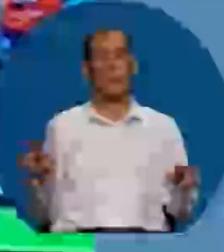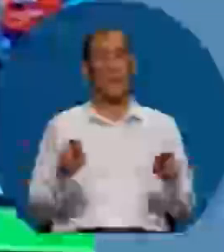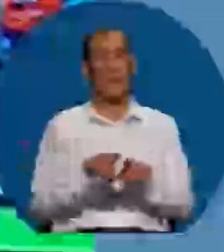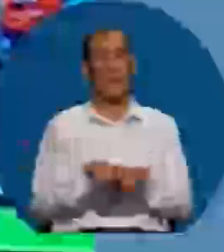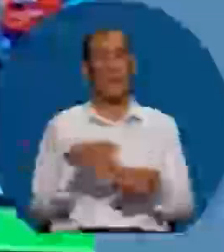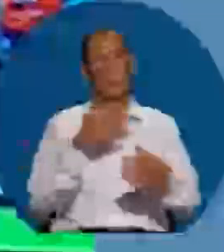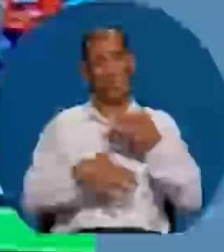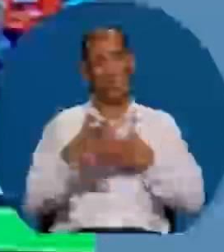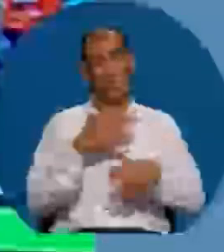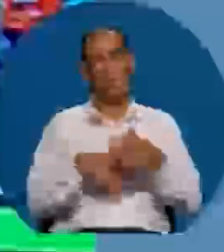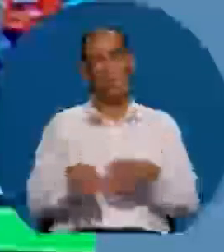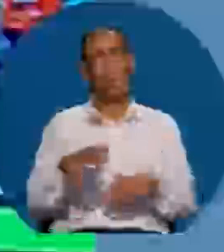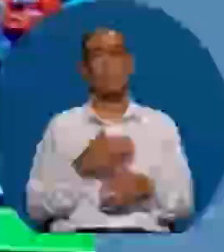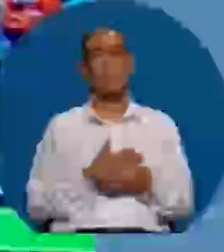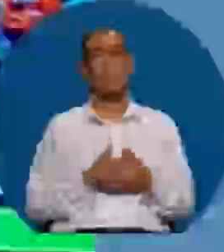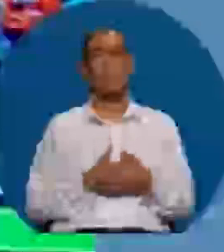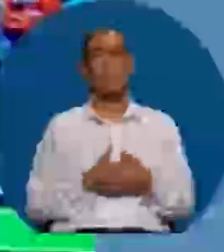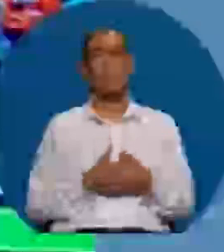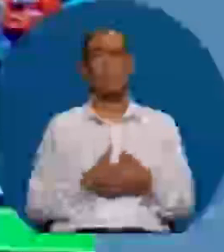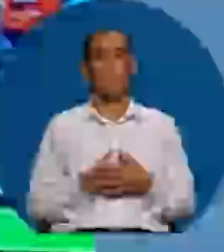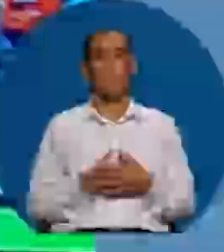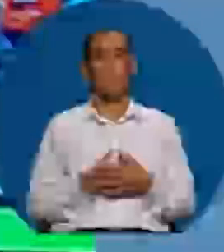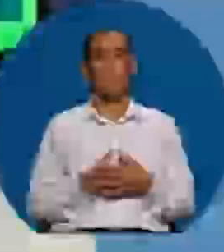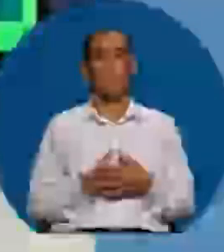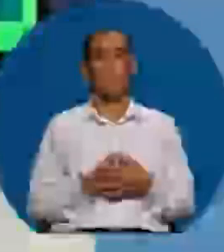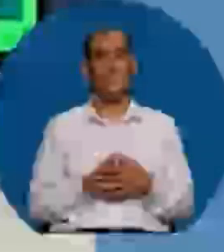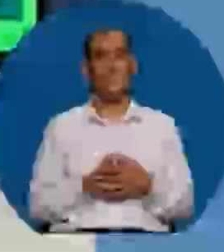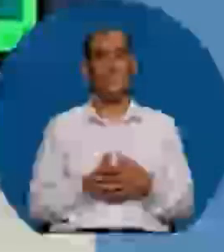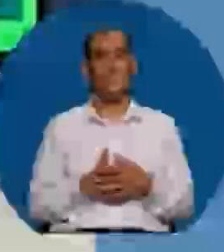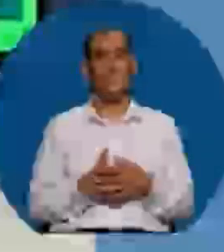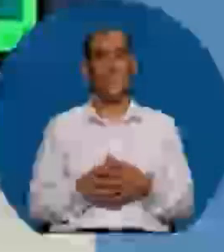ерісеңіз, ата анаңыз менен тең қуанышқа бөленеді екен.